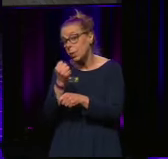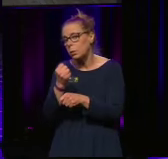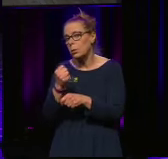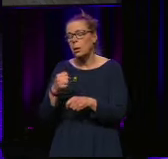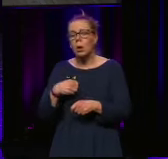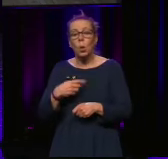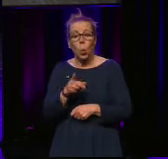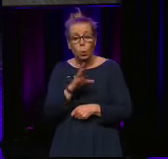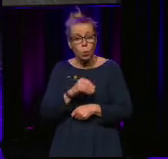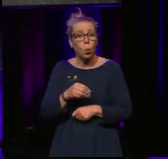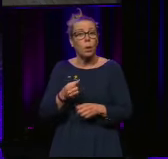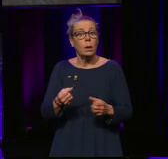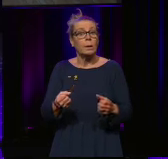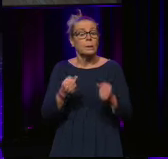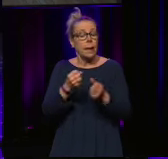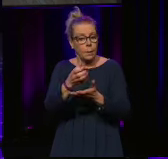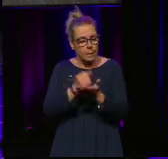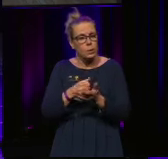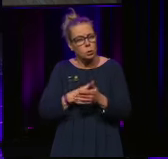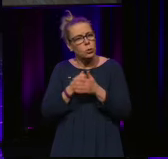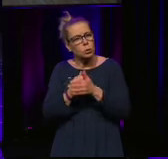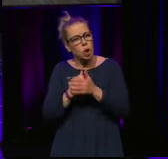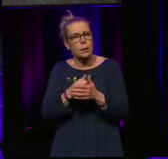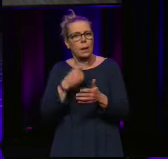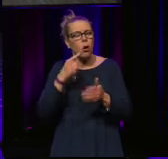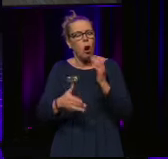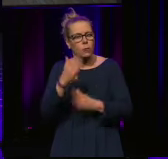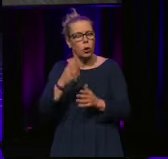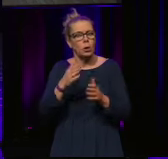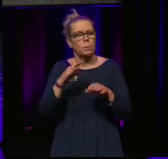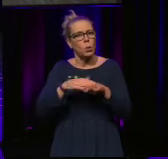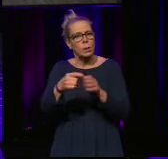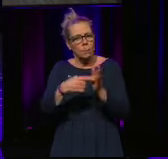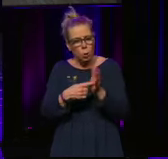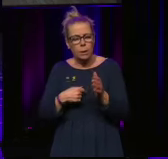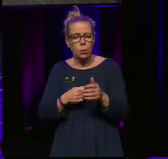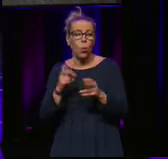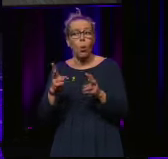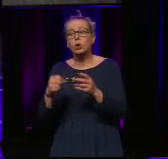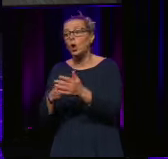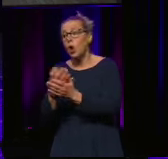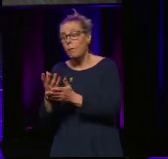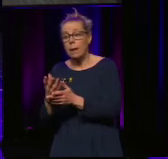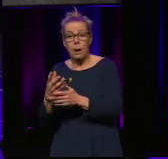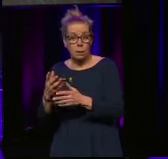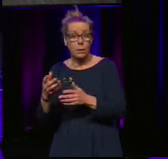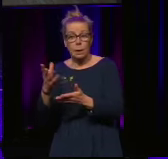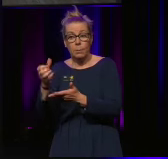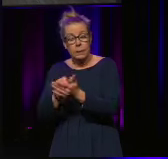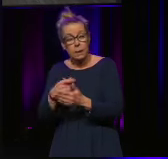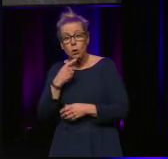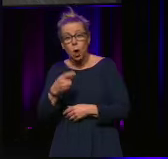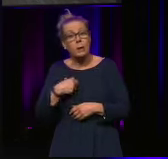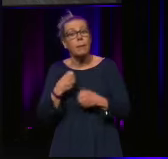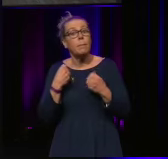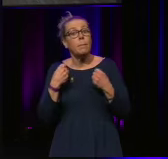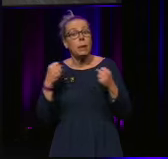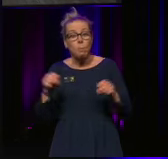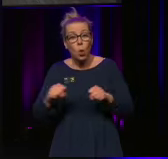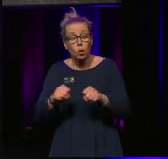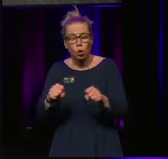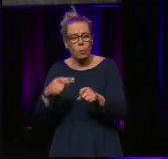partier, de som stod bakom avtalet, men åtminstone på den punkten, jag tror även övriga partier, sa att det här var bråttom och viktigt och så vidare. Då trodde man väl att det skulle gå ganska